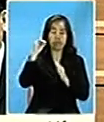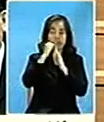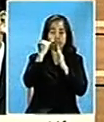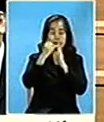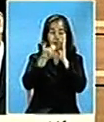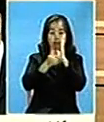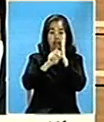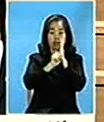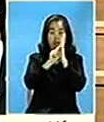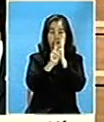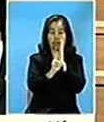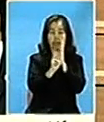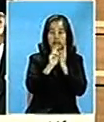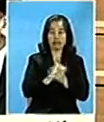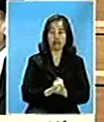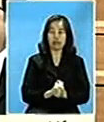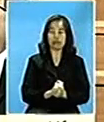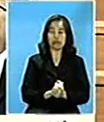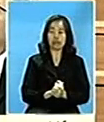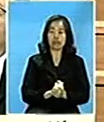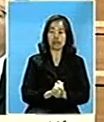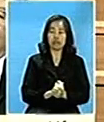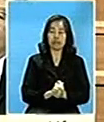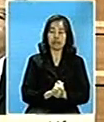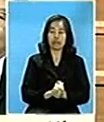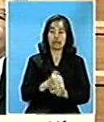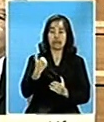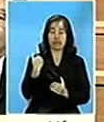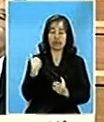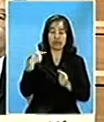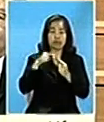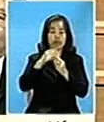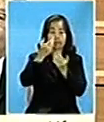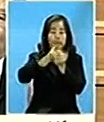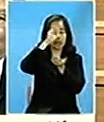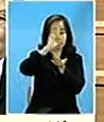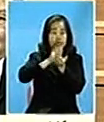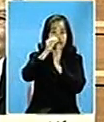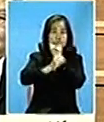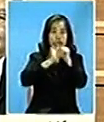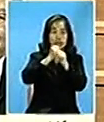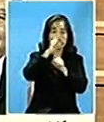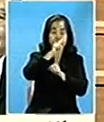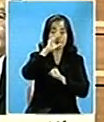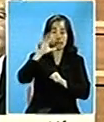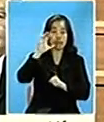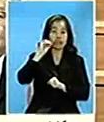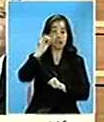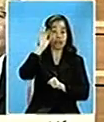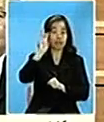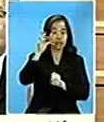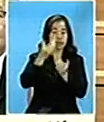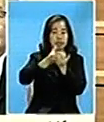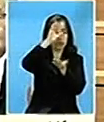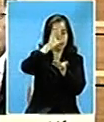ธานครับภาพรวมของงบประมาณปี56นะครับรัฐบาลก็ได้ตั้งวงเงินงบประมาณ